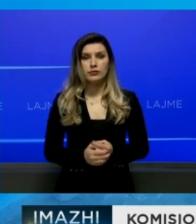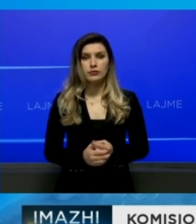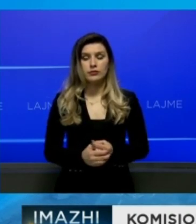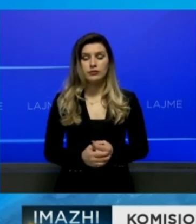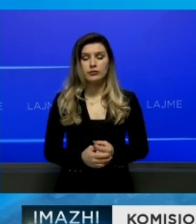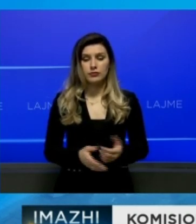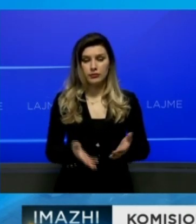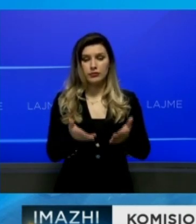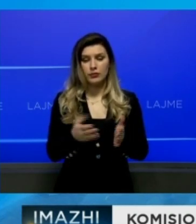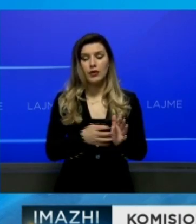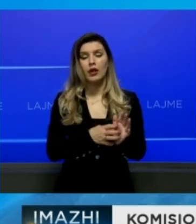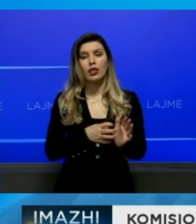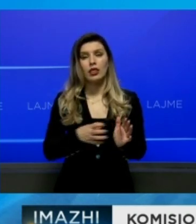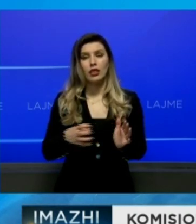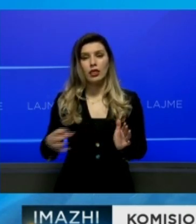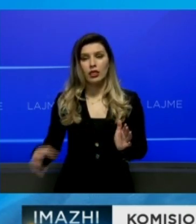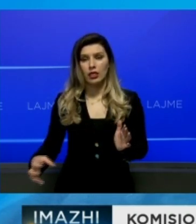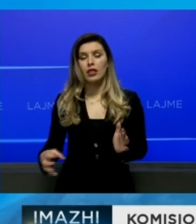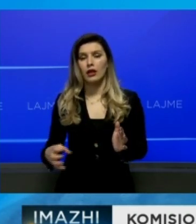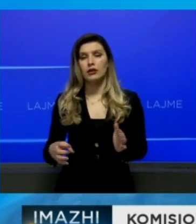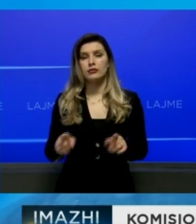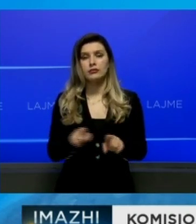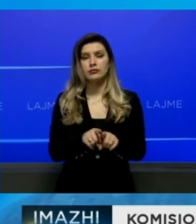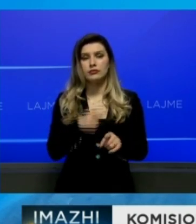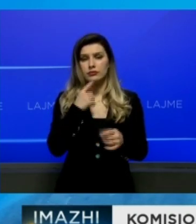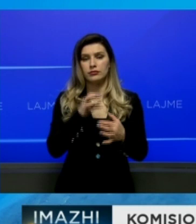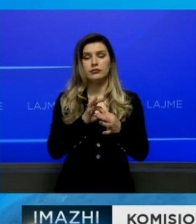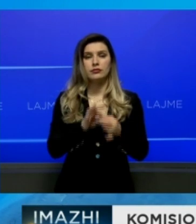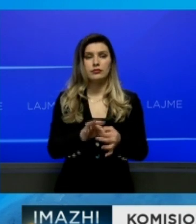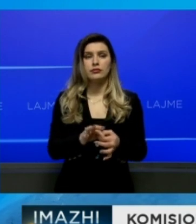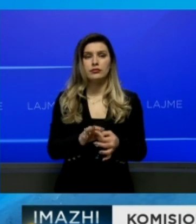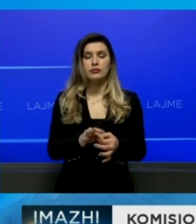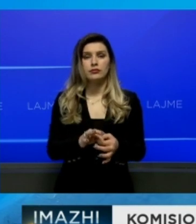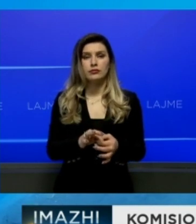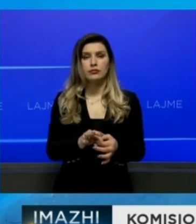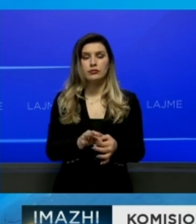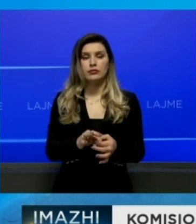Këto gjarje nuk janë të ndërlidhura, domethënë me